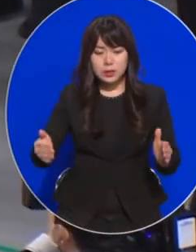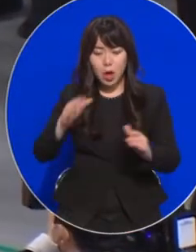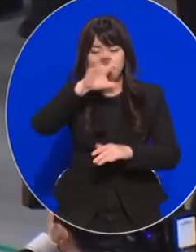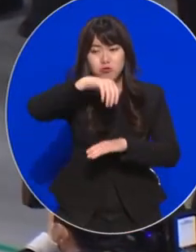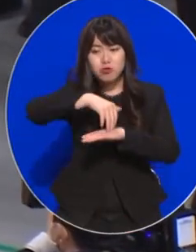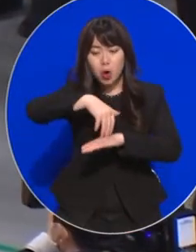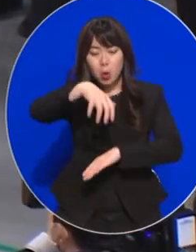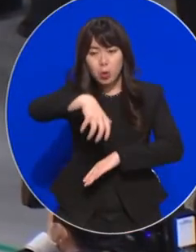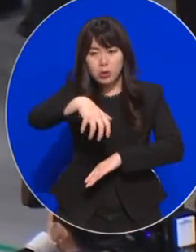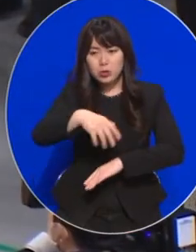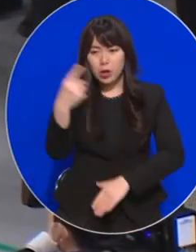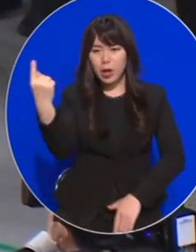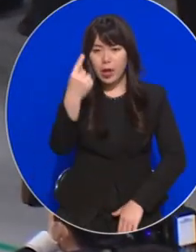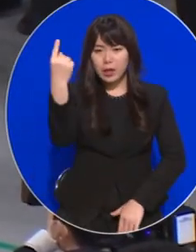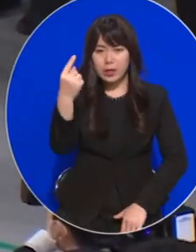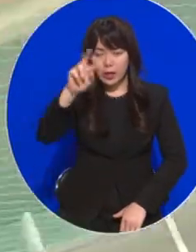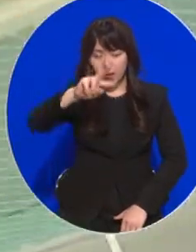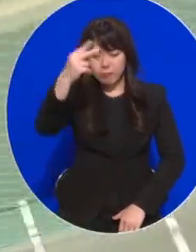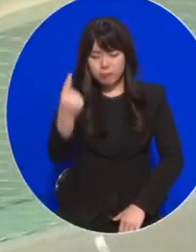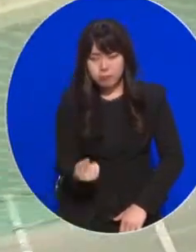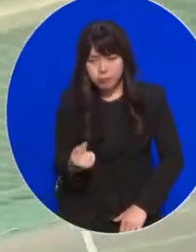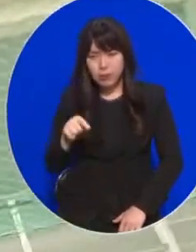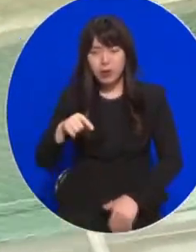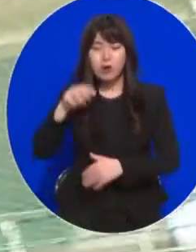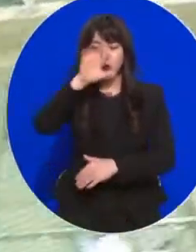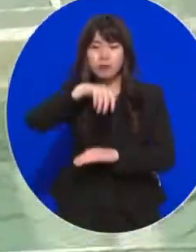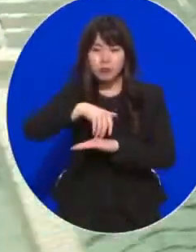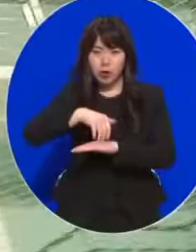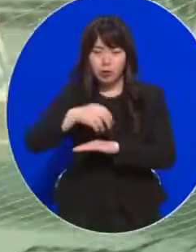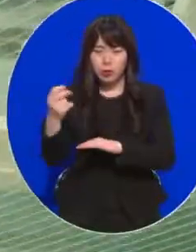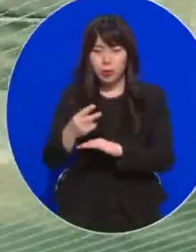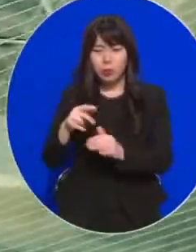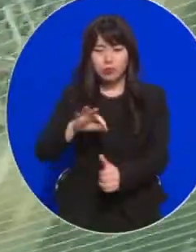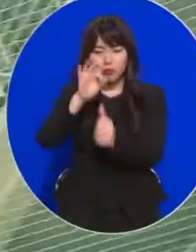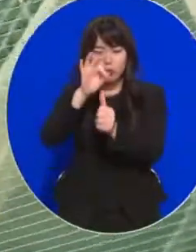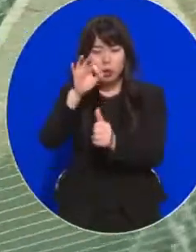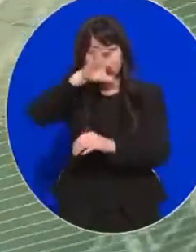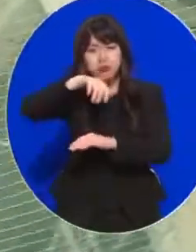이동해 헬기 레펠, 수평 구조 등 고난도의